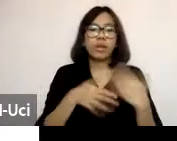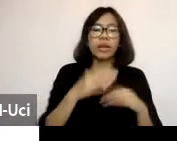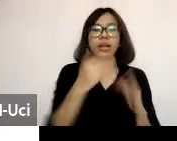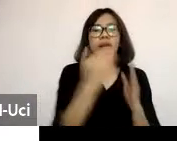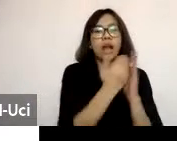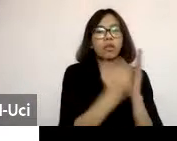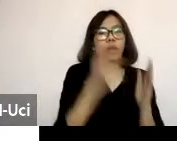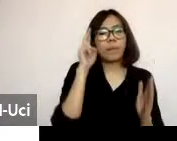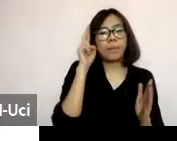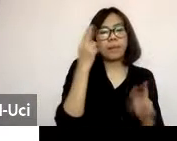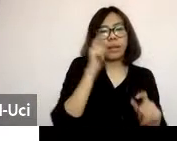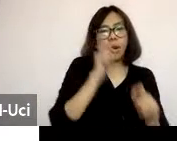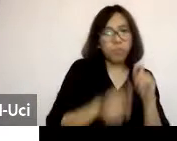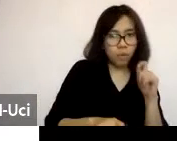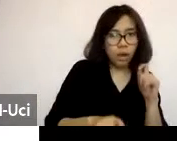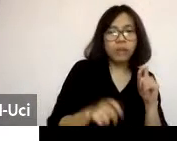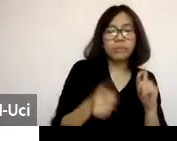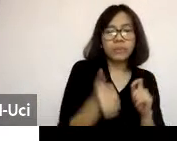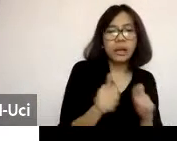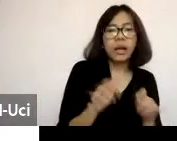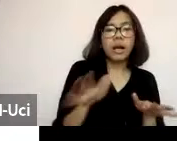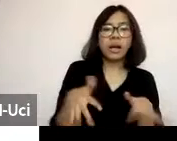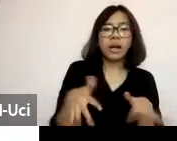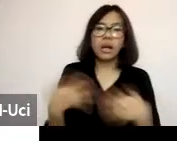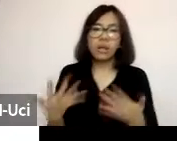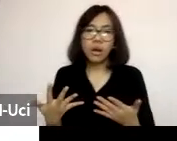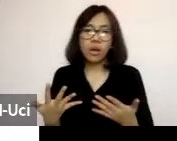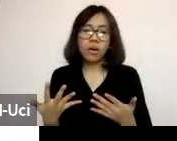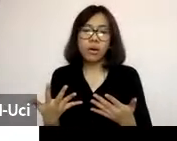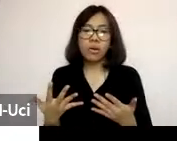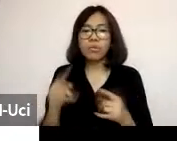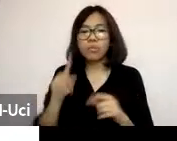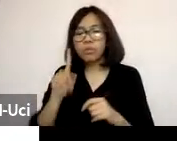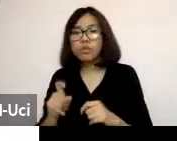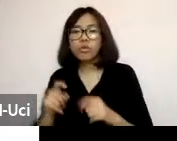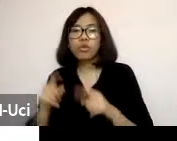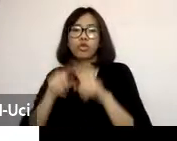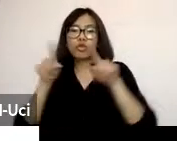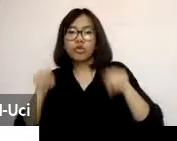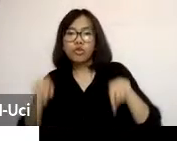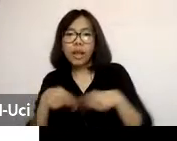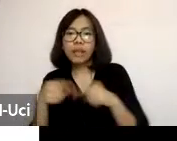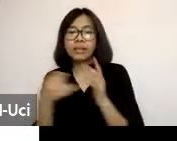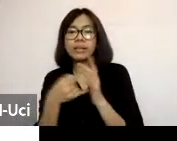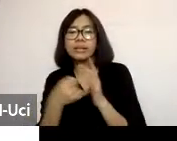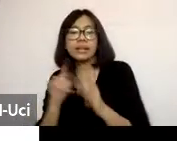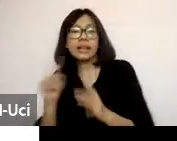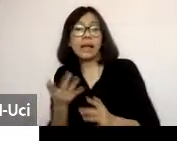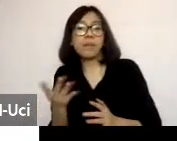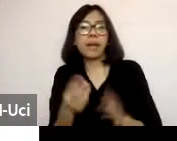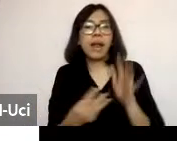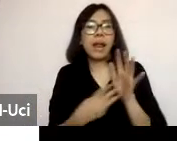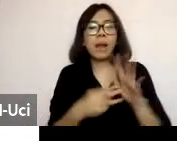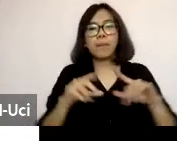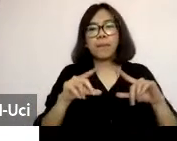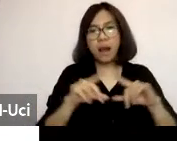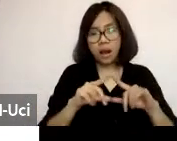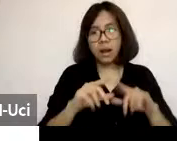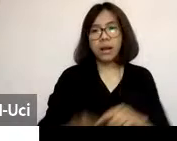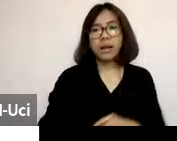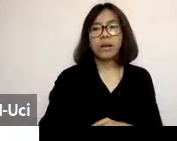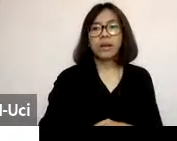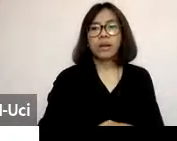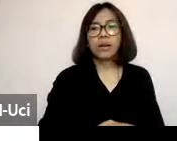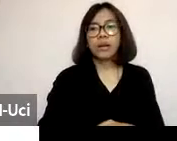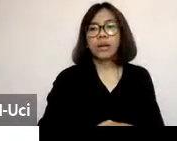atau tide mungkin diperlukan sekitar surat edaran Mahkamah Agung atau di level undang-undang kalau nanti